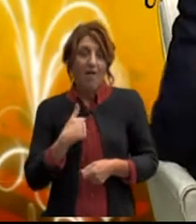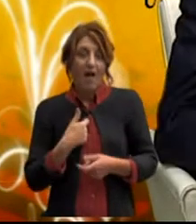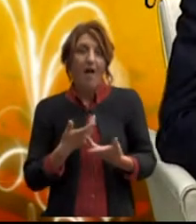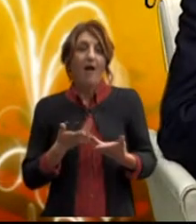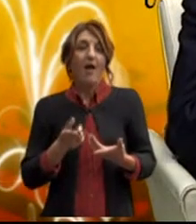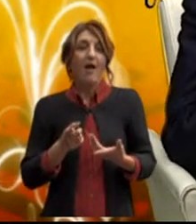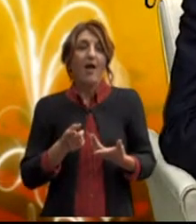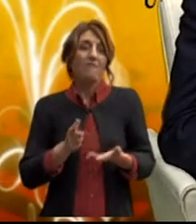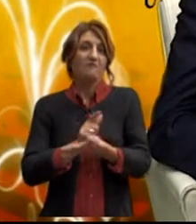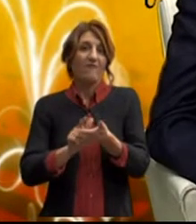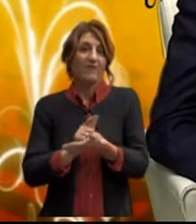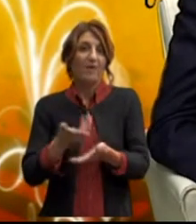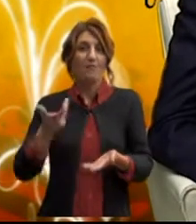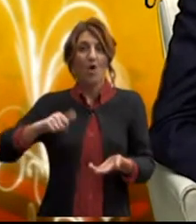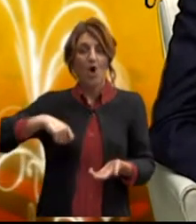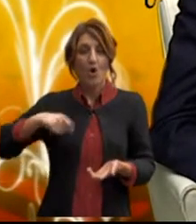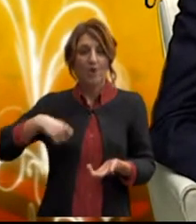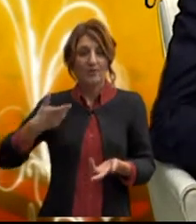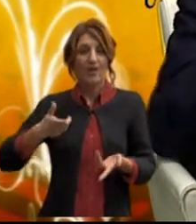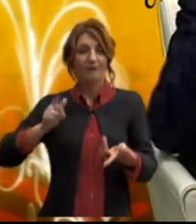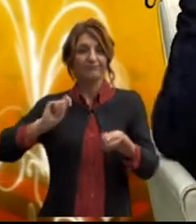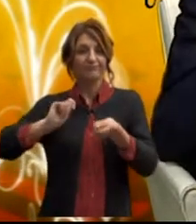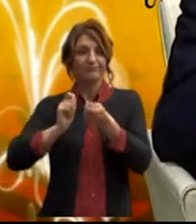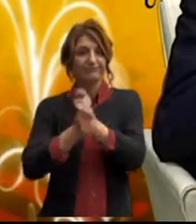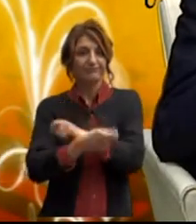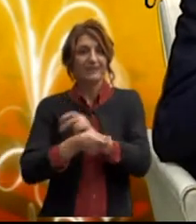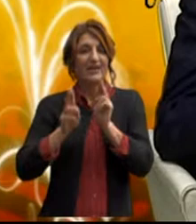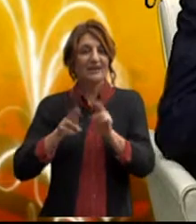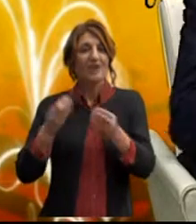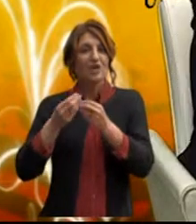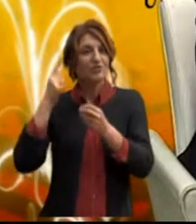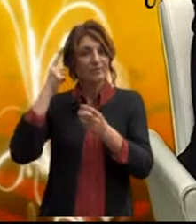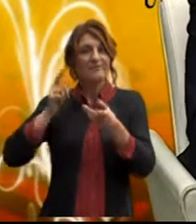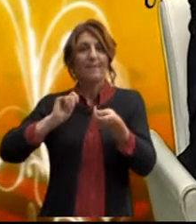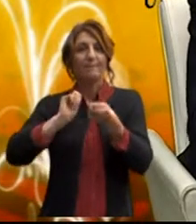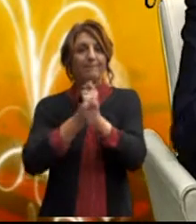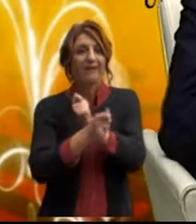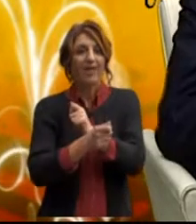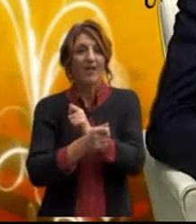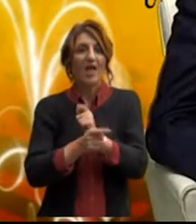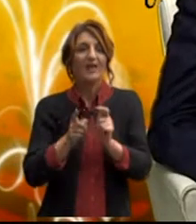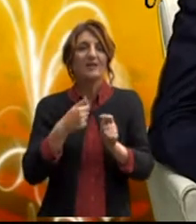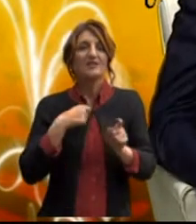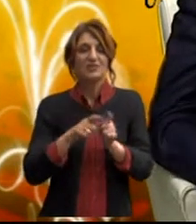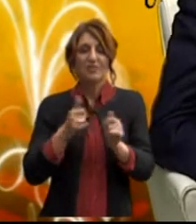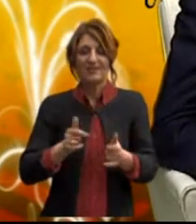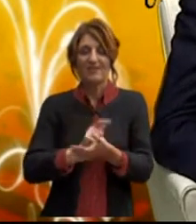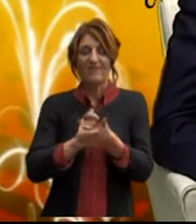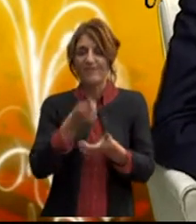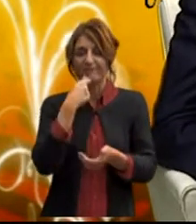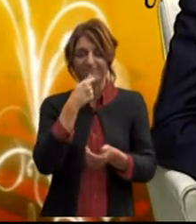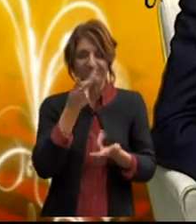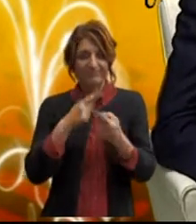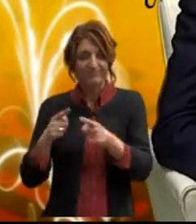se i tijekom godine koncentracija određenih neurotransmitora, a da ne kažem da se i različito hranimo. Pa poznata